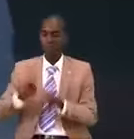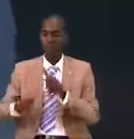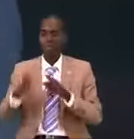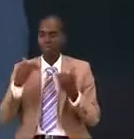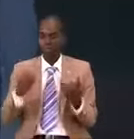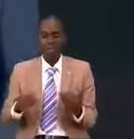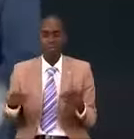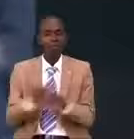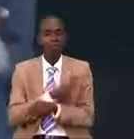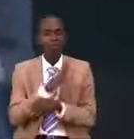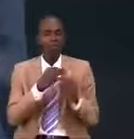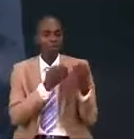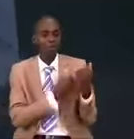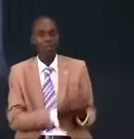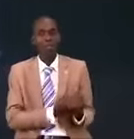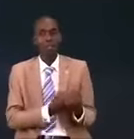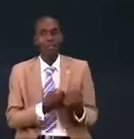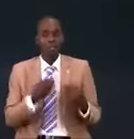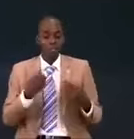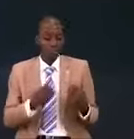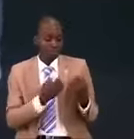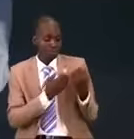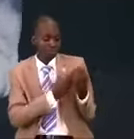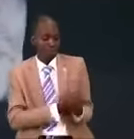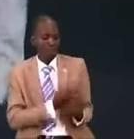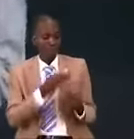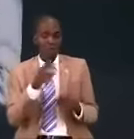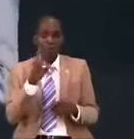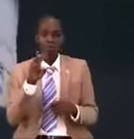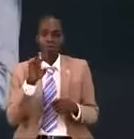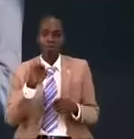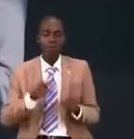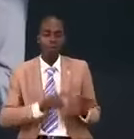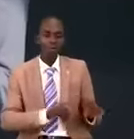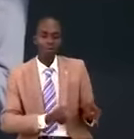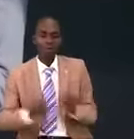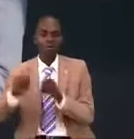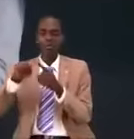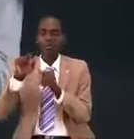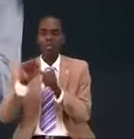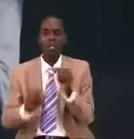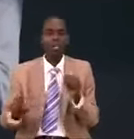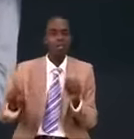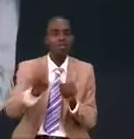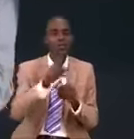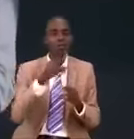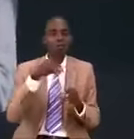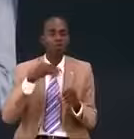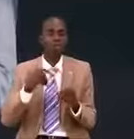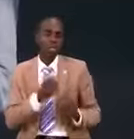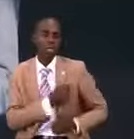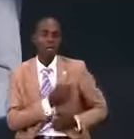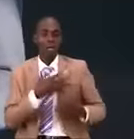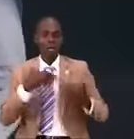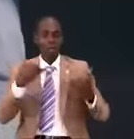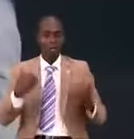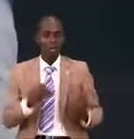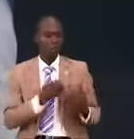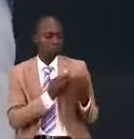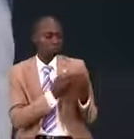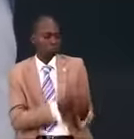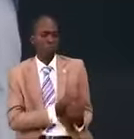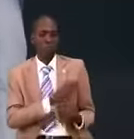tout le monde et ils ont poursuivi maintenant jusque dans la vallée et jusqu'au porte